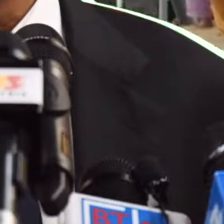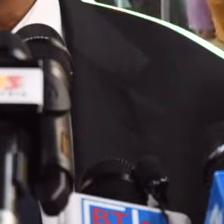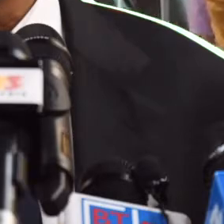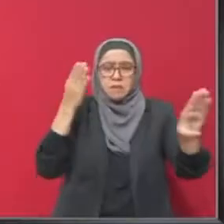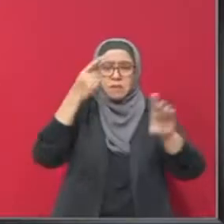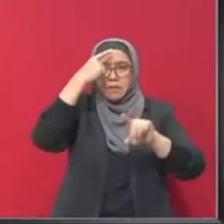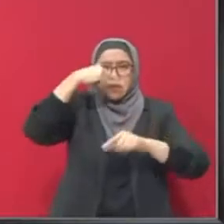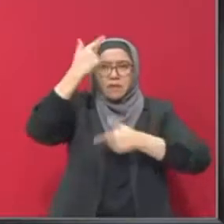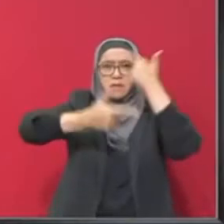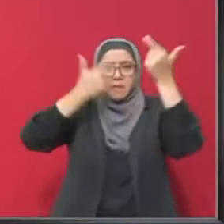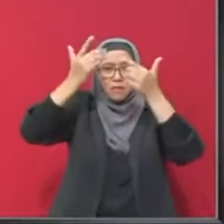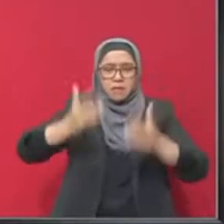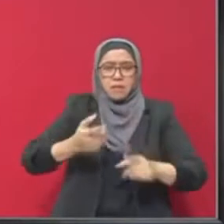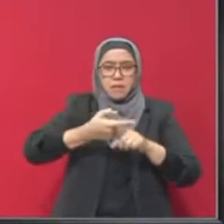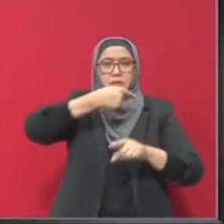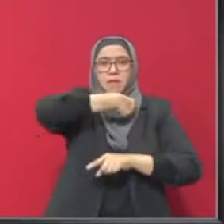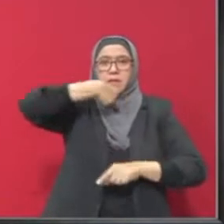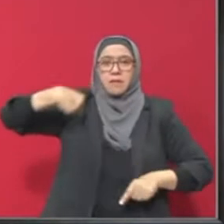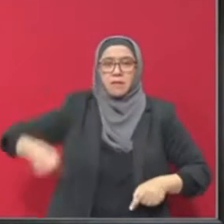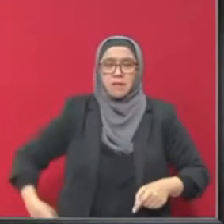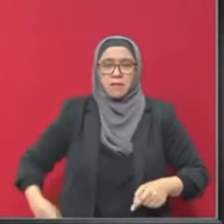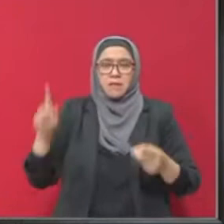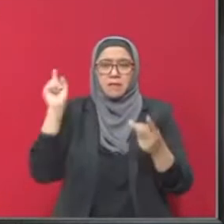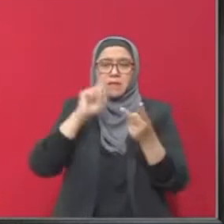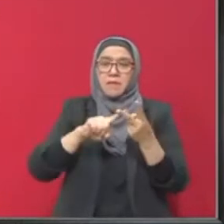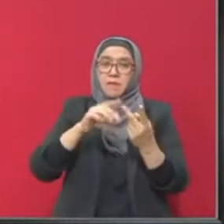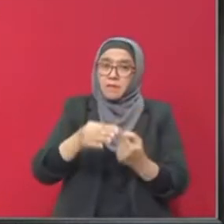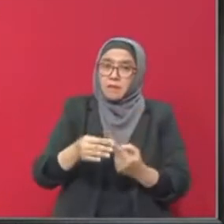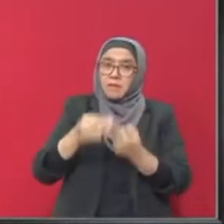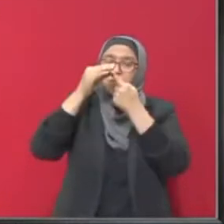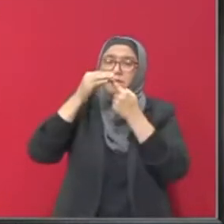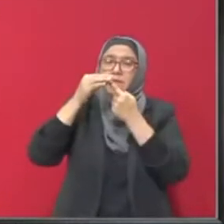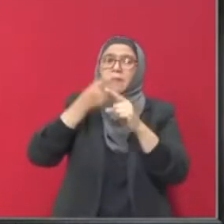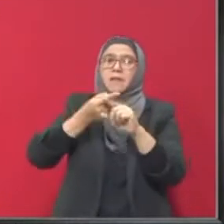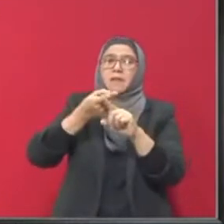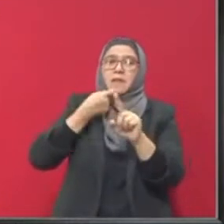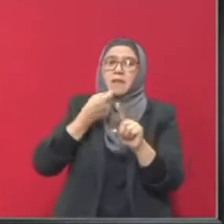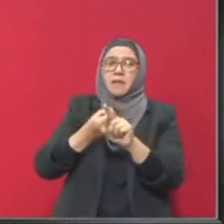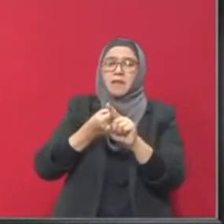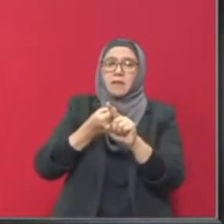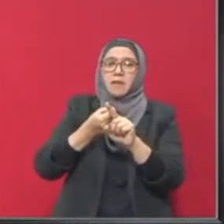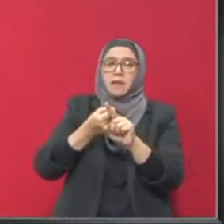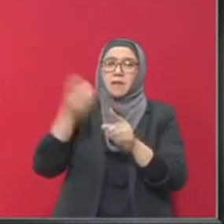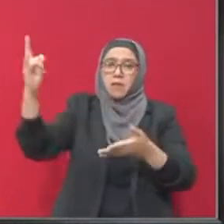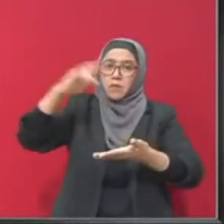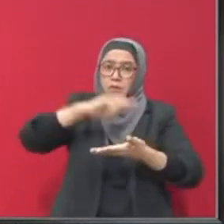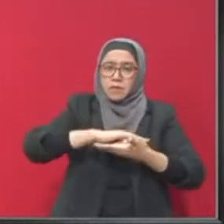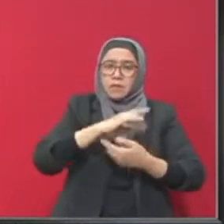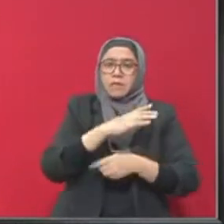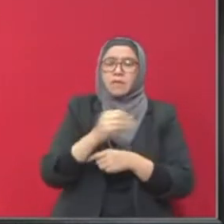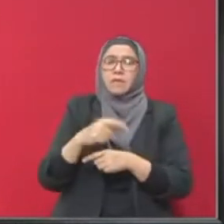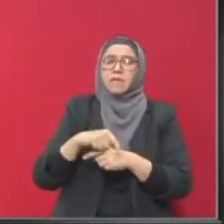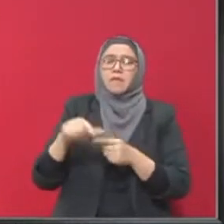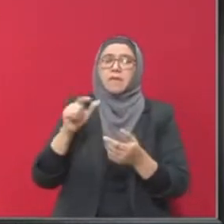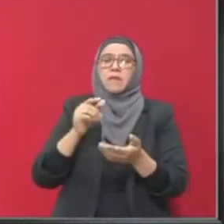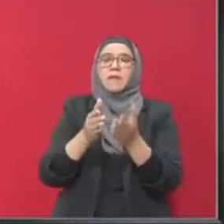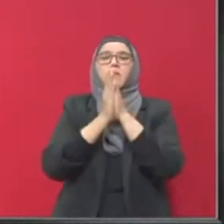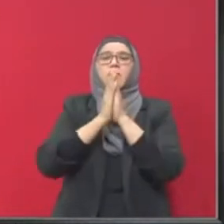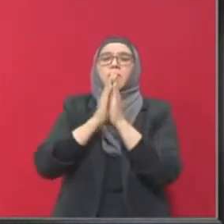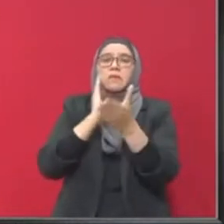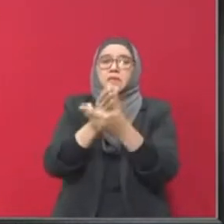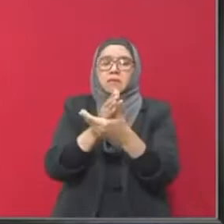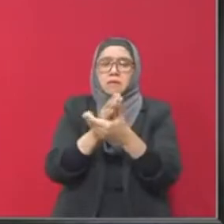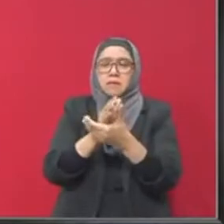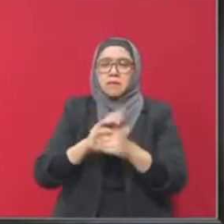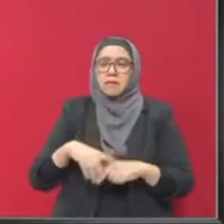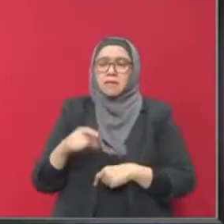题。不过他在国会辩论时没有说支持还是不支持，只强调预算案不应该只用来建立一个民